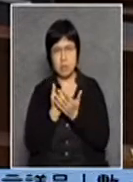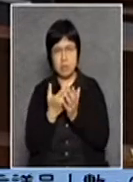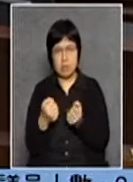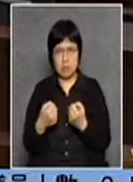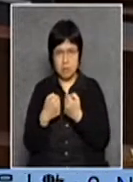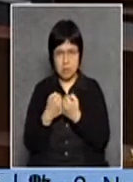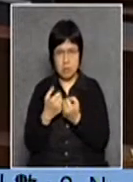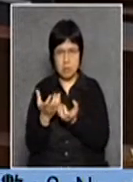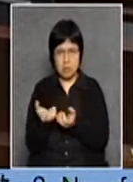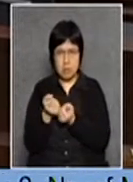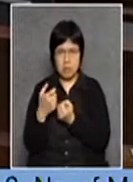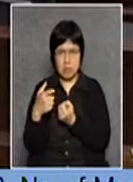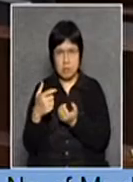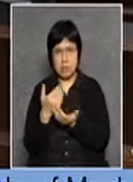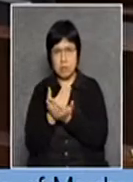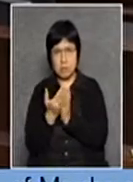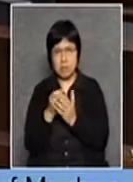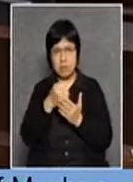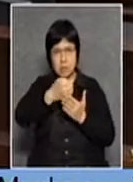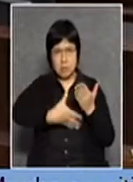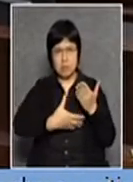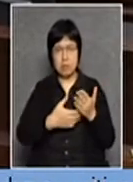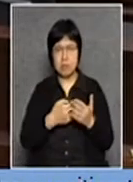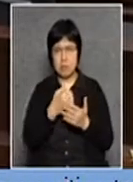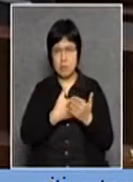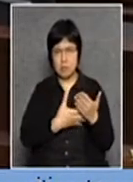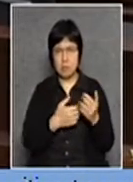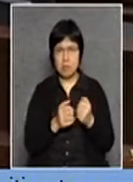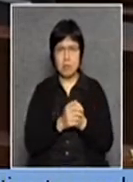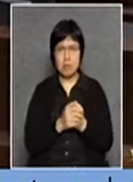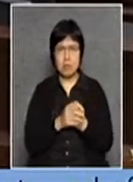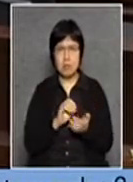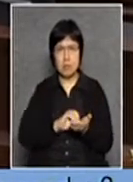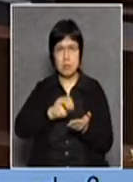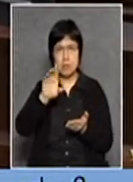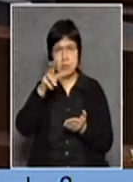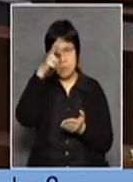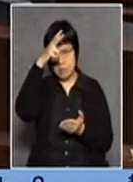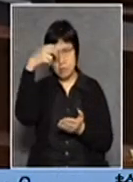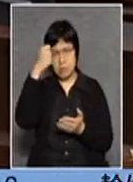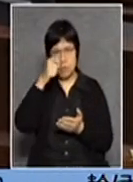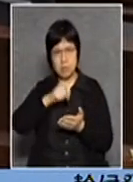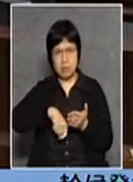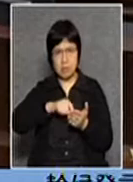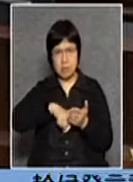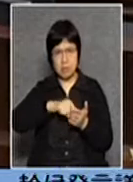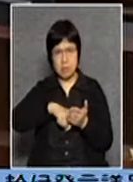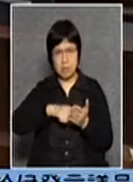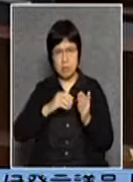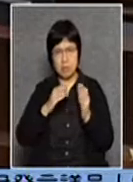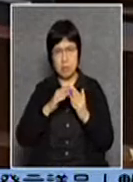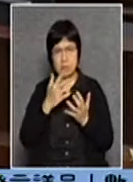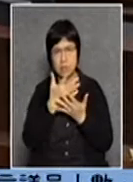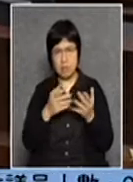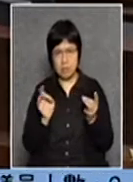款待個案的指引下稱指引上載到行政長官辦公室的官方網站，